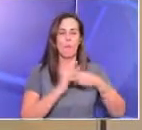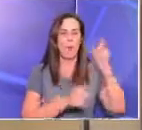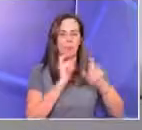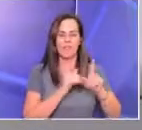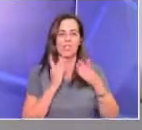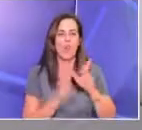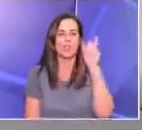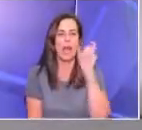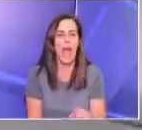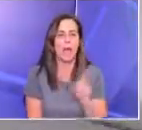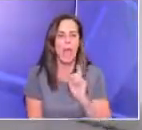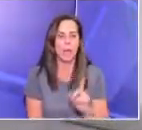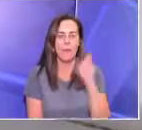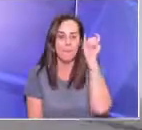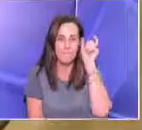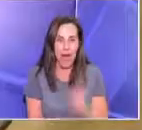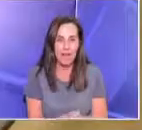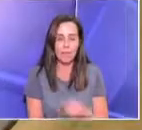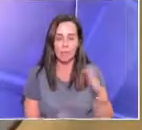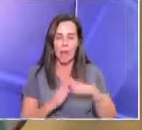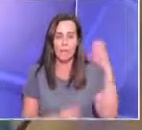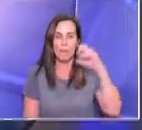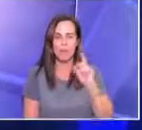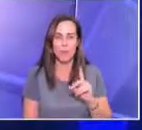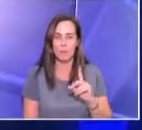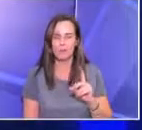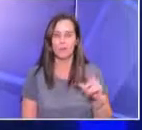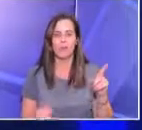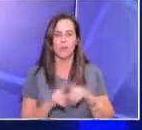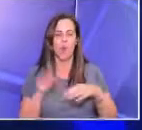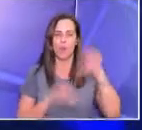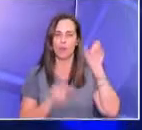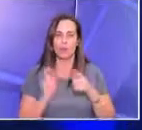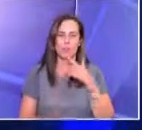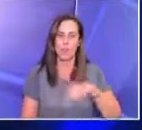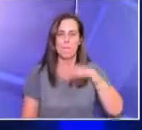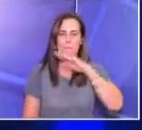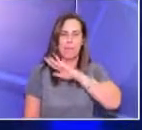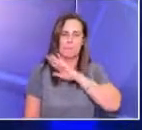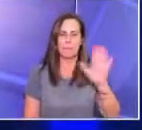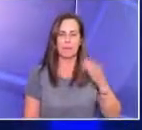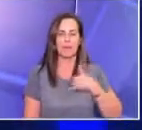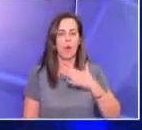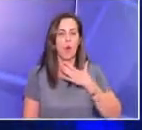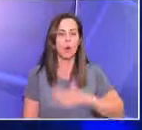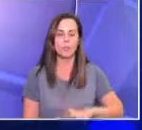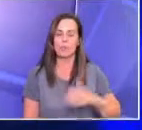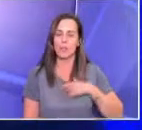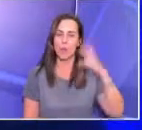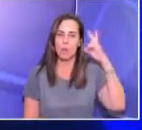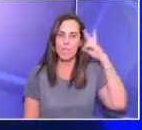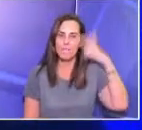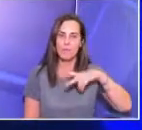זה לא משרת את האדם. והאדם שבבית שמש, כמו מרבית האנשים, אמרו, מספיק, אנחנו רוצים, כי אנחנו